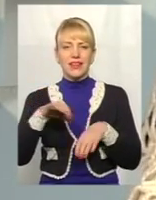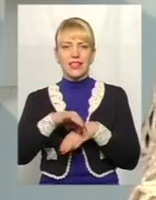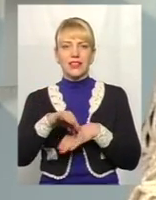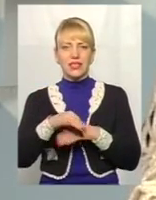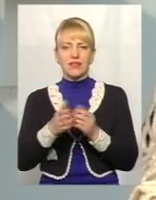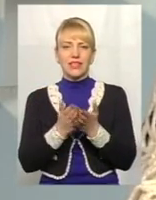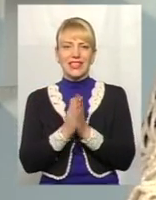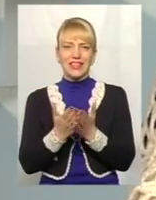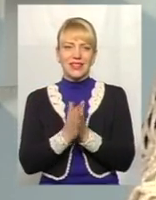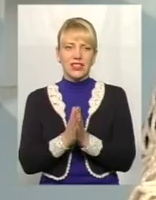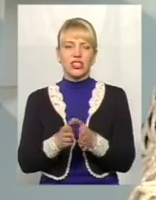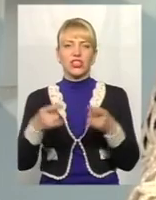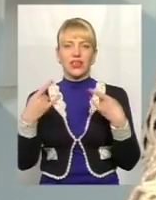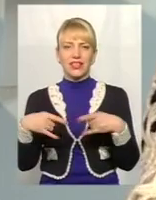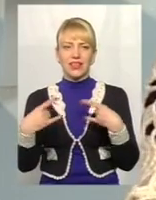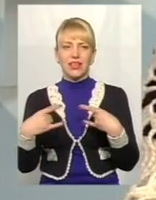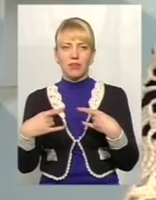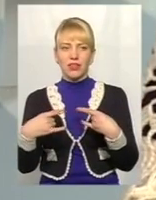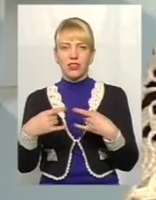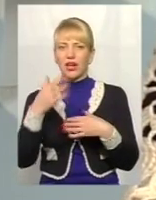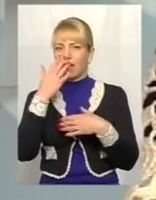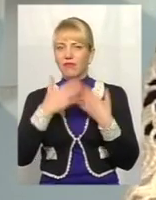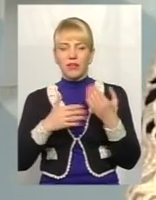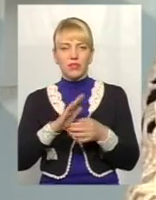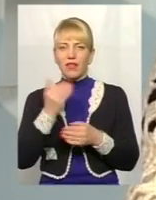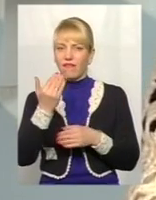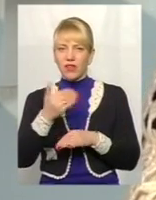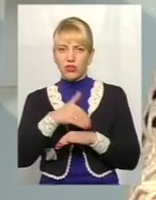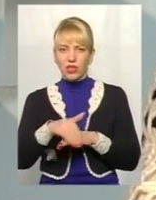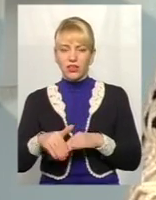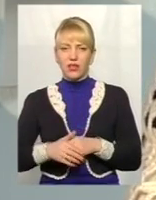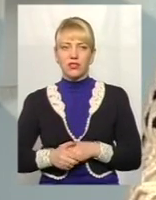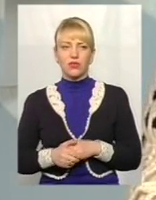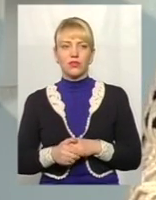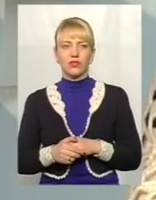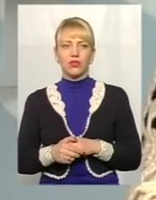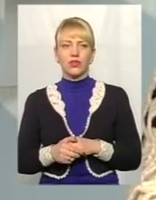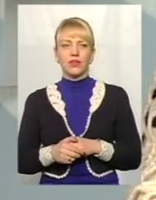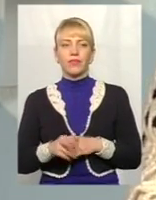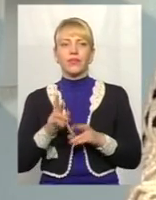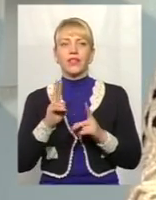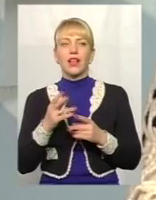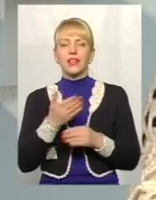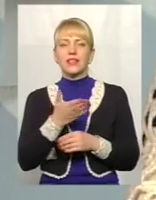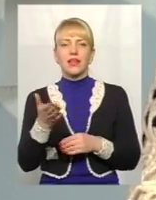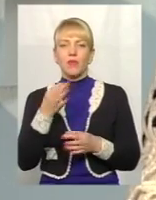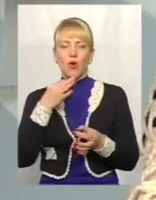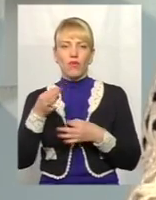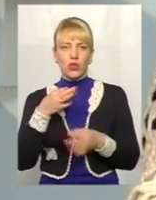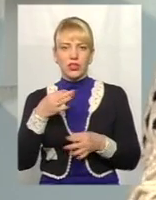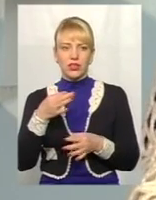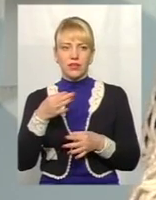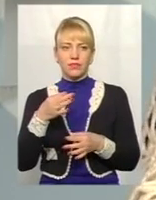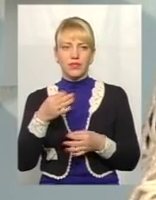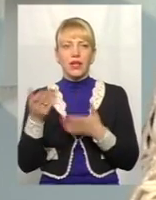книжки, і телебачення. Вибачте, це не вашу адресу. Як з ними говорити?